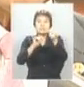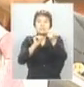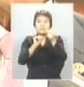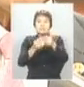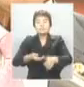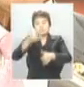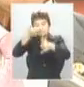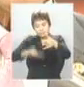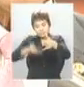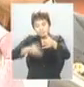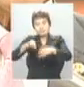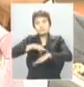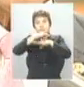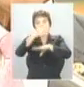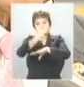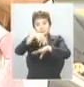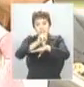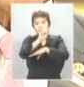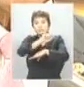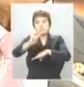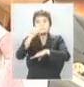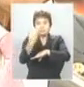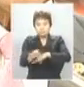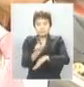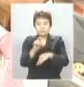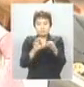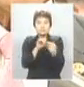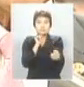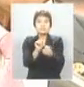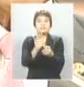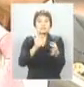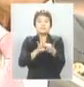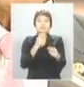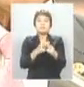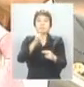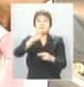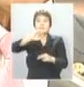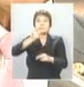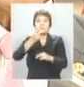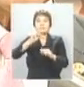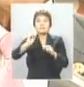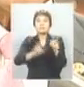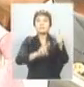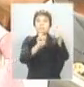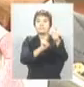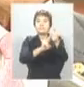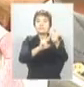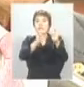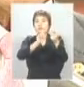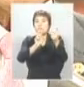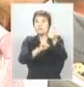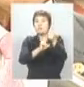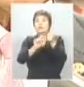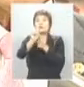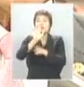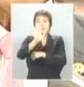แต่งตั้งประธานวุฒิสภาแล้วสอดคล้องกับคำยืนยันของนายนิคมไวยรัชพานิชรองประธานวุฒิสภาคนที่1ว่